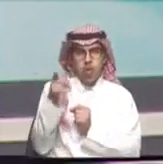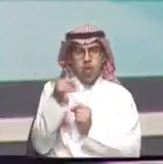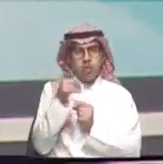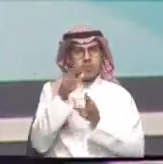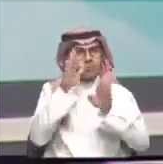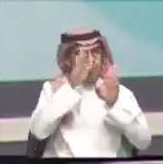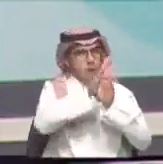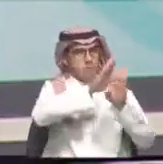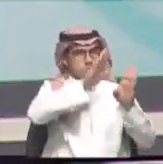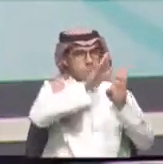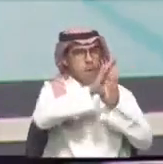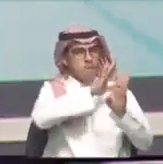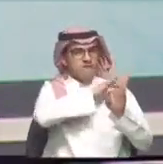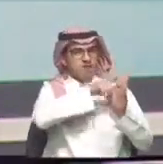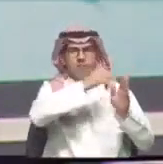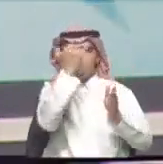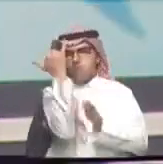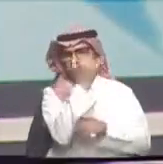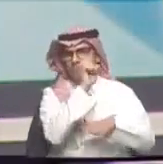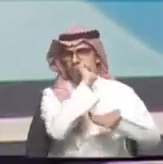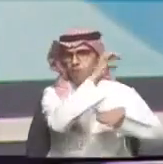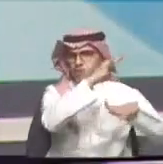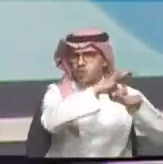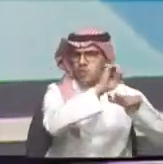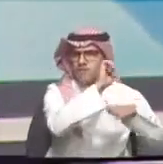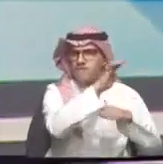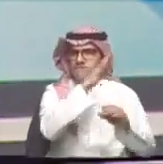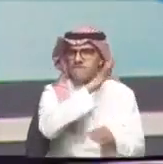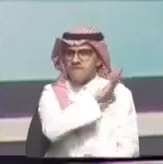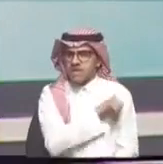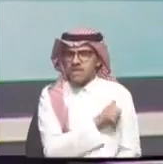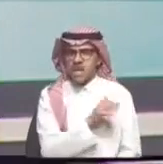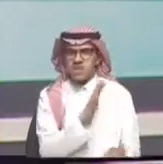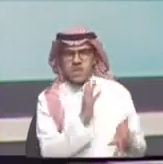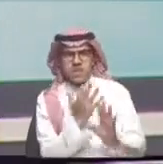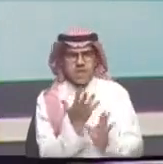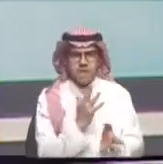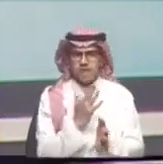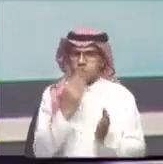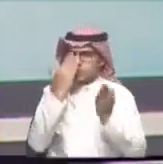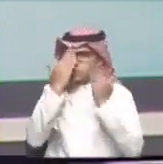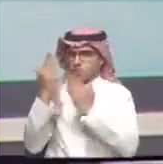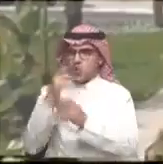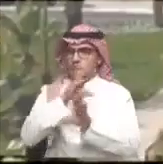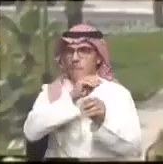القدس، والتي تأتي تأكيدا على الاهتمام الكبير الذي توليه المملكة للقضية الفلسطينية.